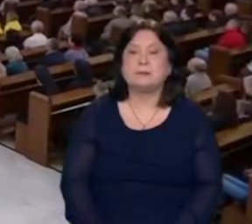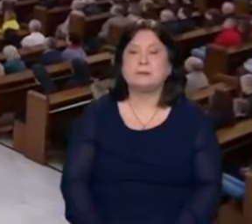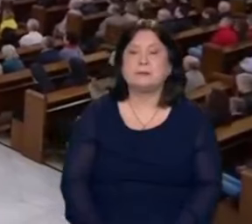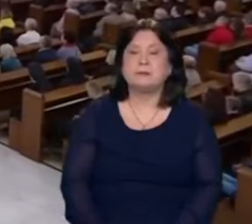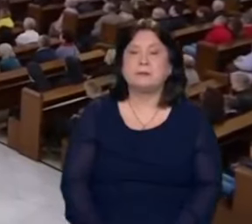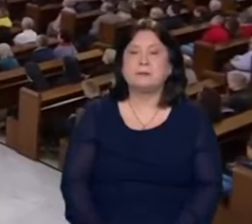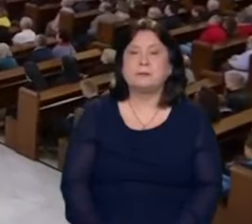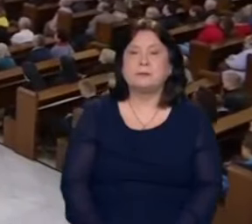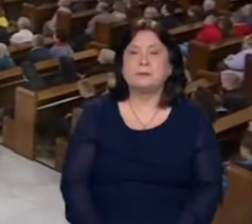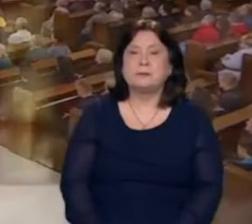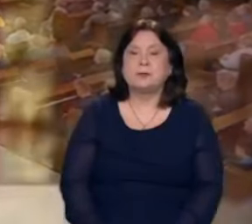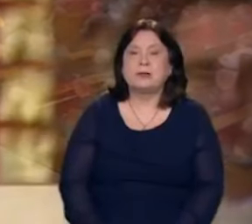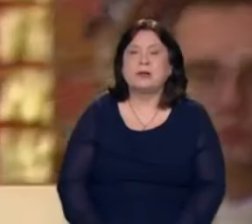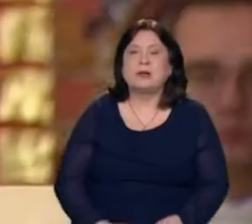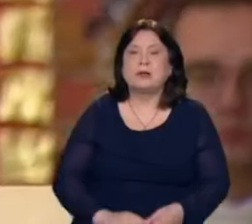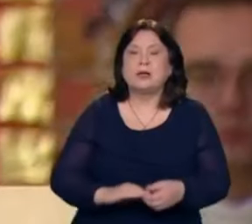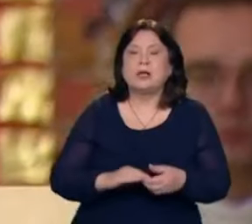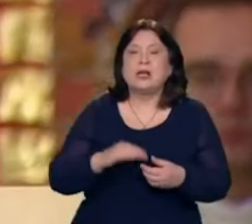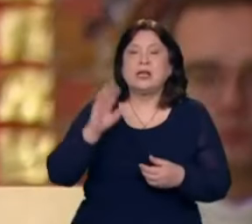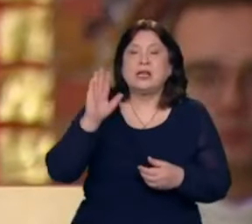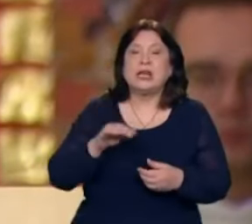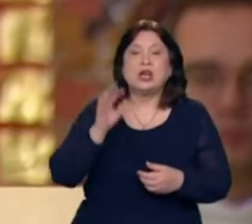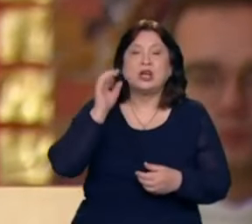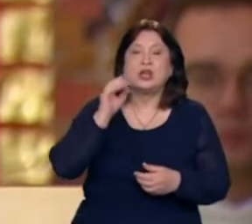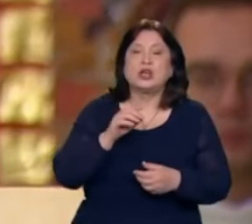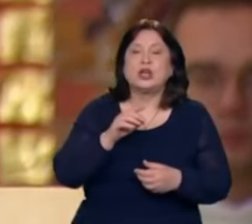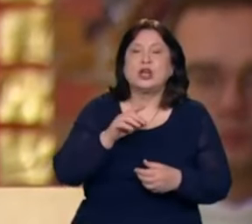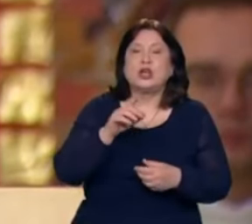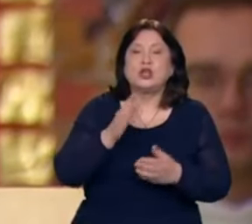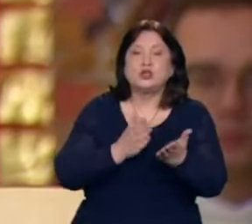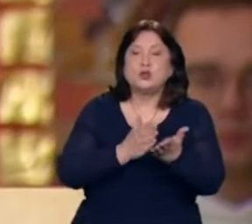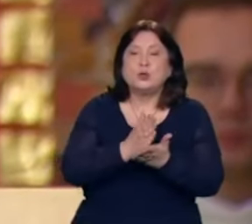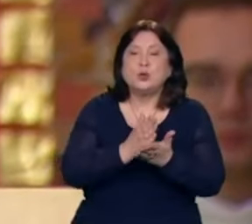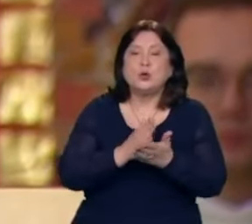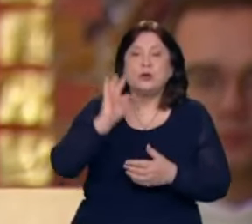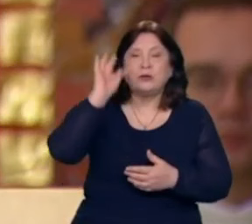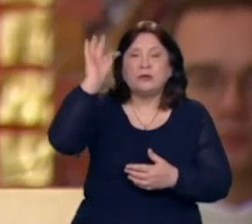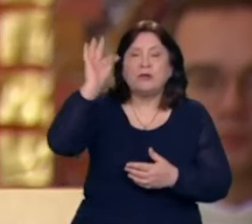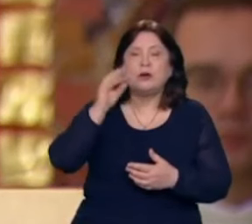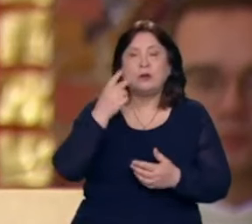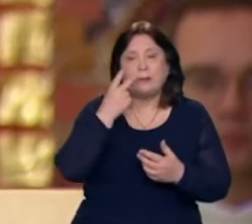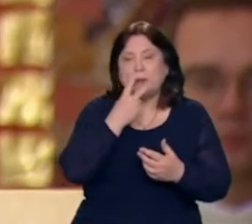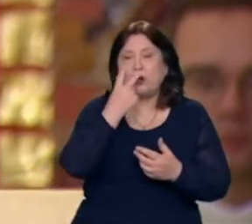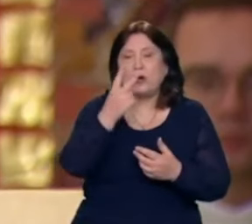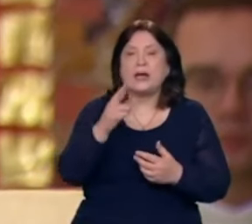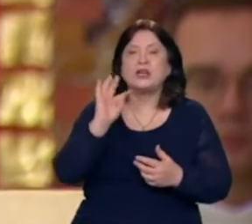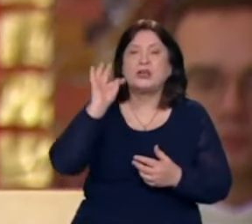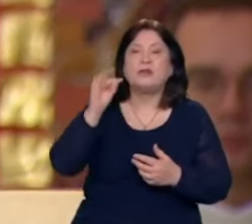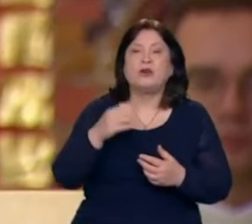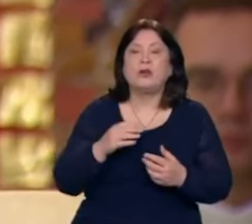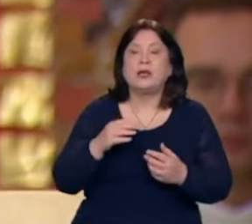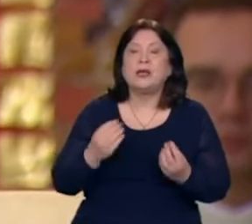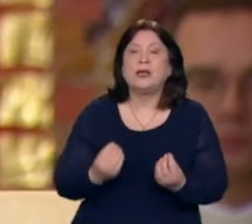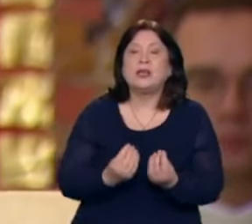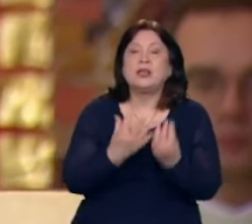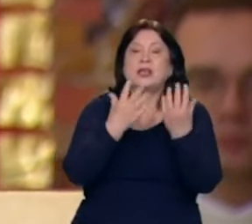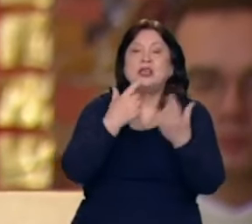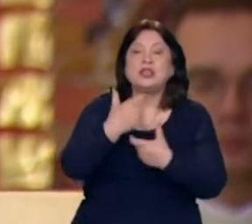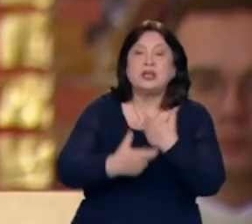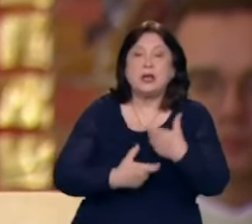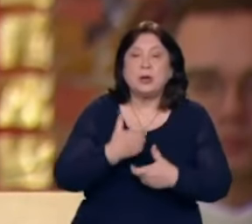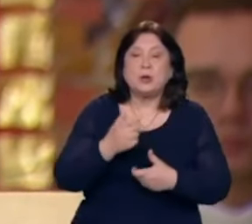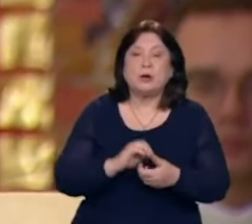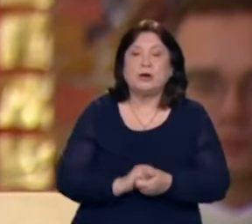miłosierdzie niech sługom twoim ukaże się twe dzieło a